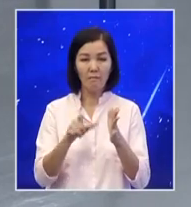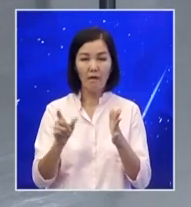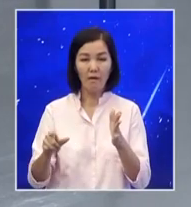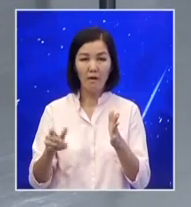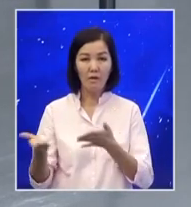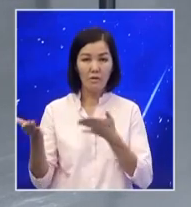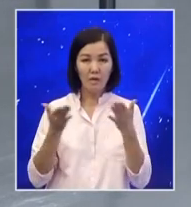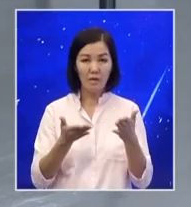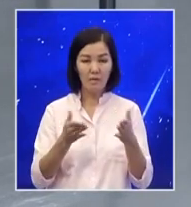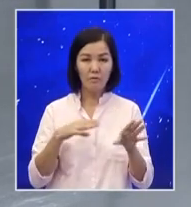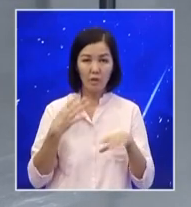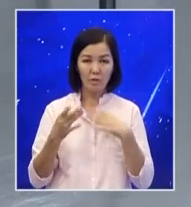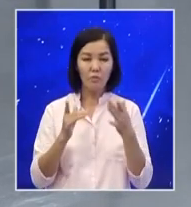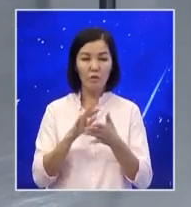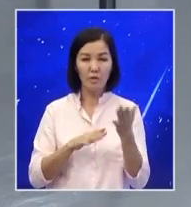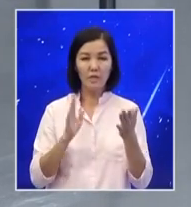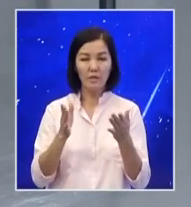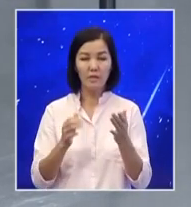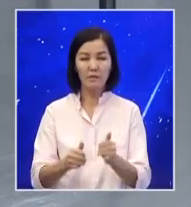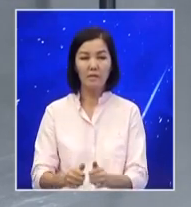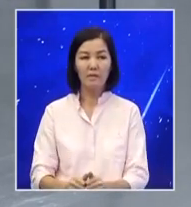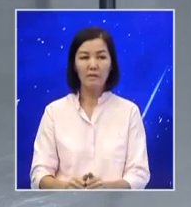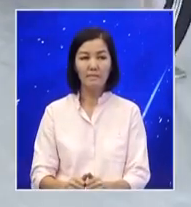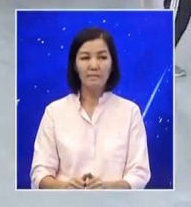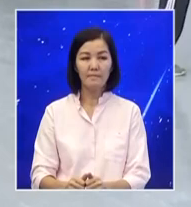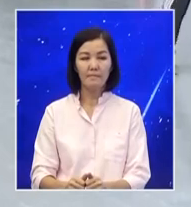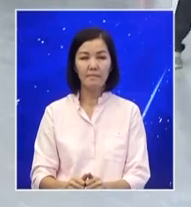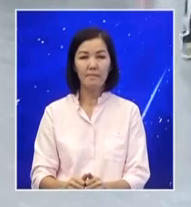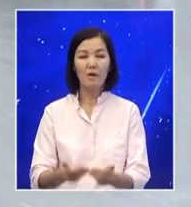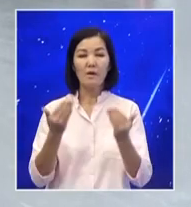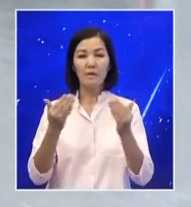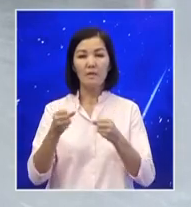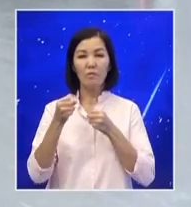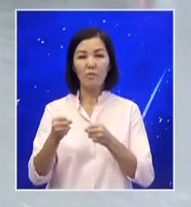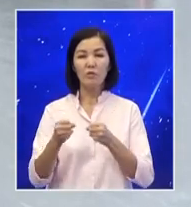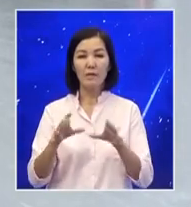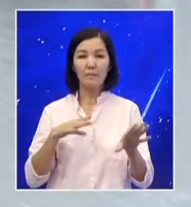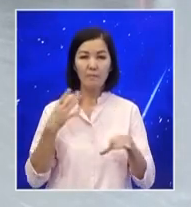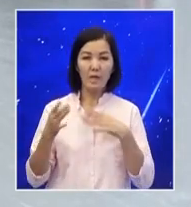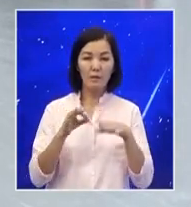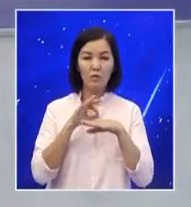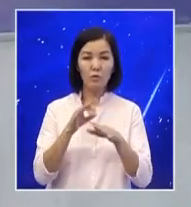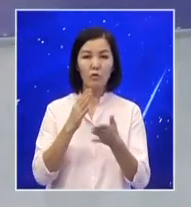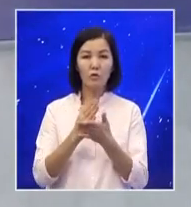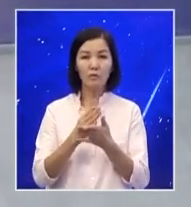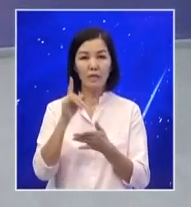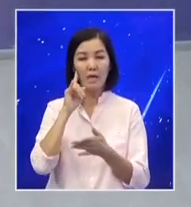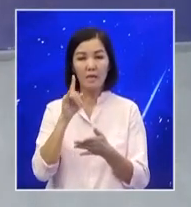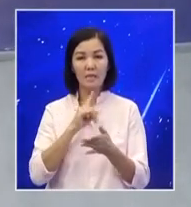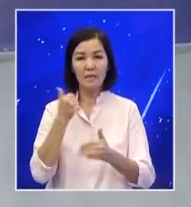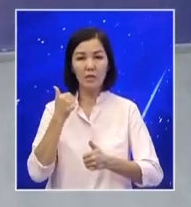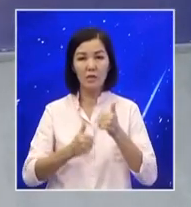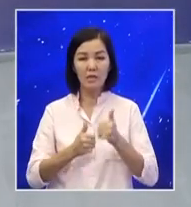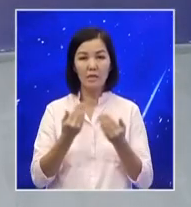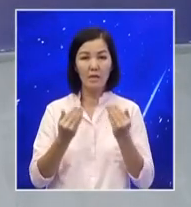сөйтіп сондай бір жұмыстар жасап отырмыз, айласын жасап отырмыз. Қазір боксшылар арнайы дайындық жүргізіп жатыр. Ел біріншілігінің өтетін